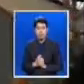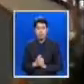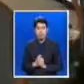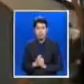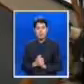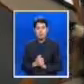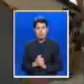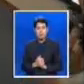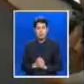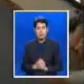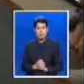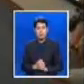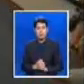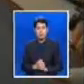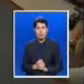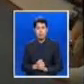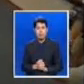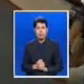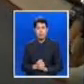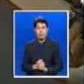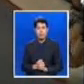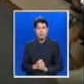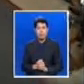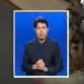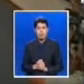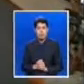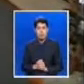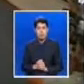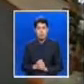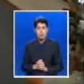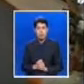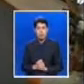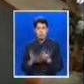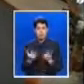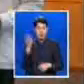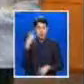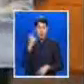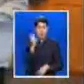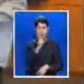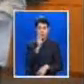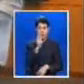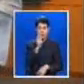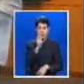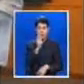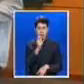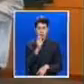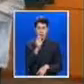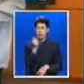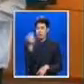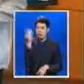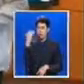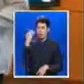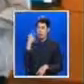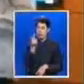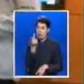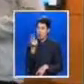เราคงจะดีขึ้นก็เมื่อวันอังคาร ครับ ผมก็เพิ่งปรารภกับคณะ